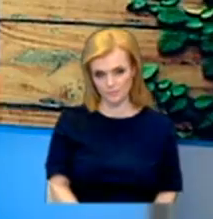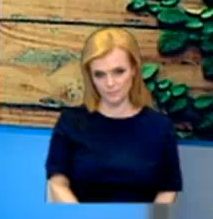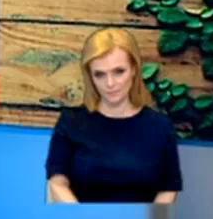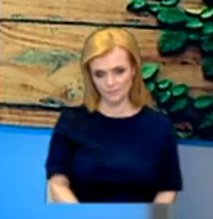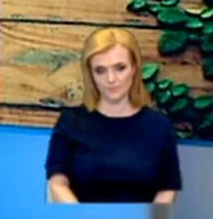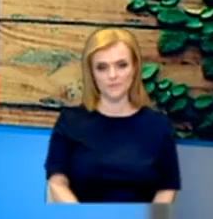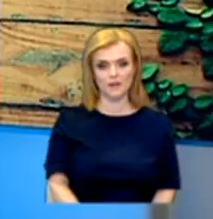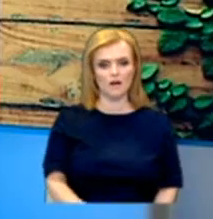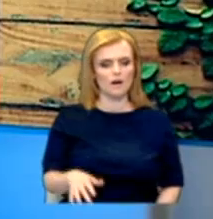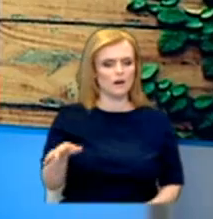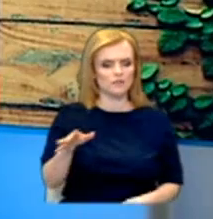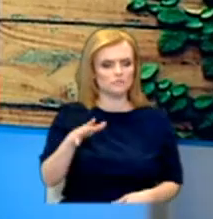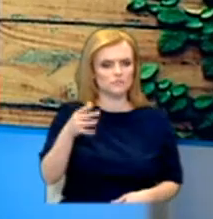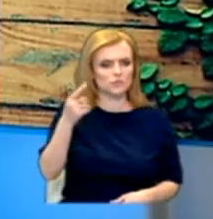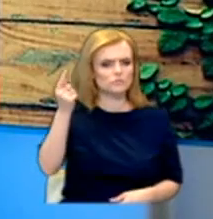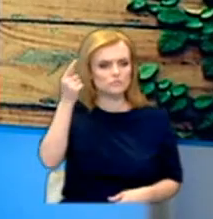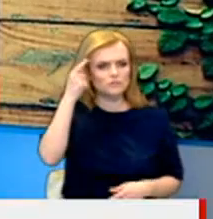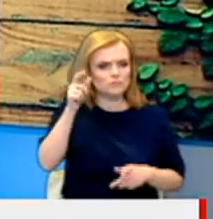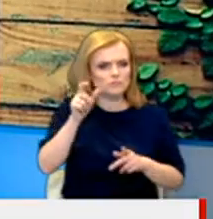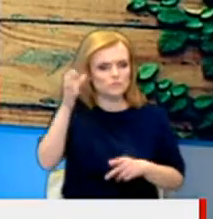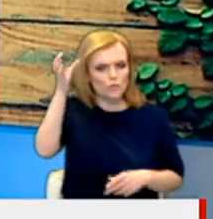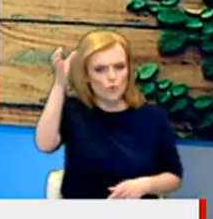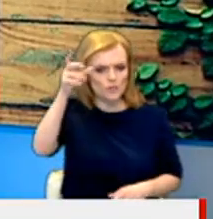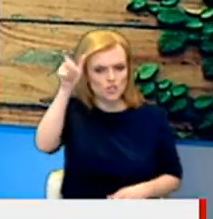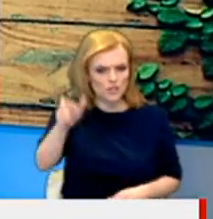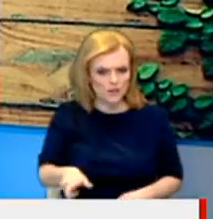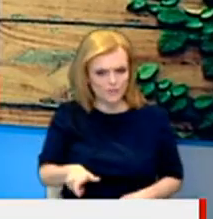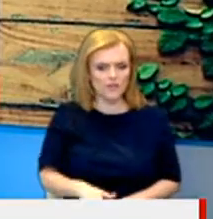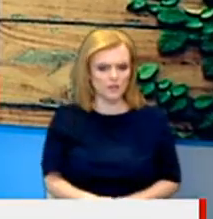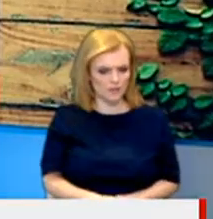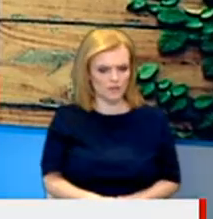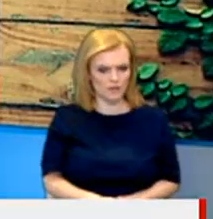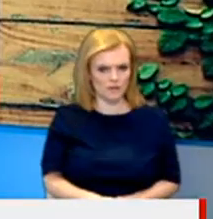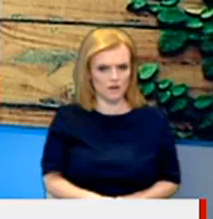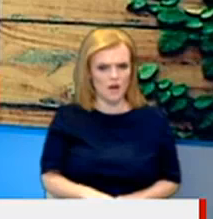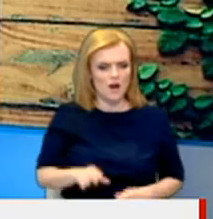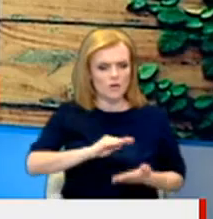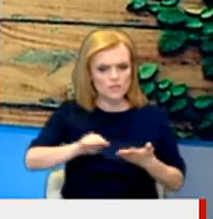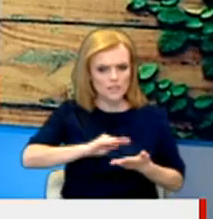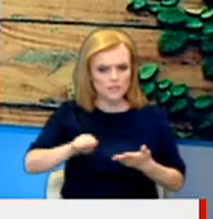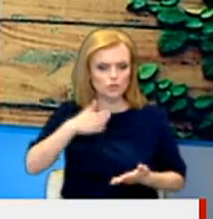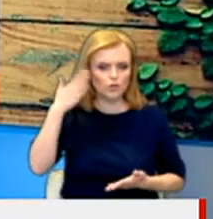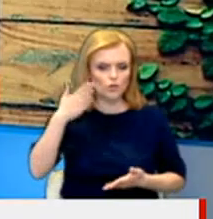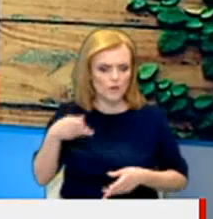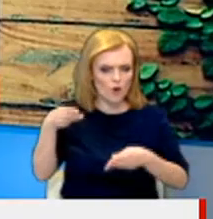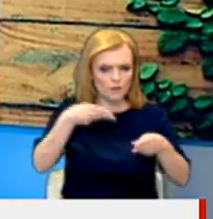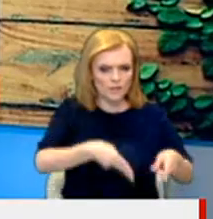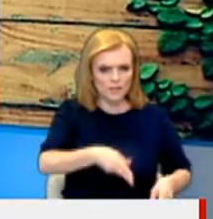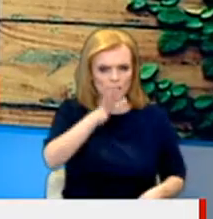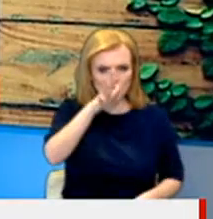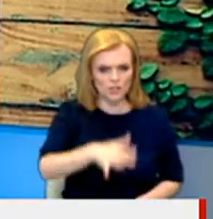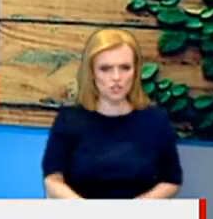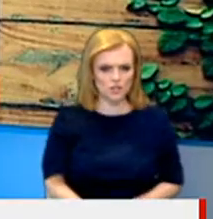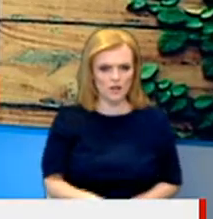Teoriile profesorului Florin Colceac din România, supranumit și antrenorul geniilor, au ajuns și în Republica Moldova. Scriitorul a